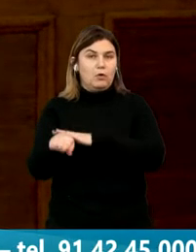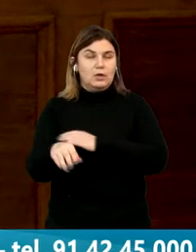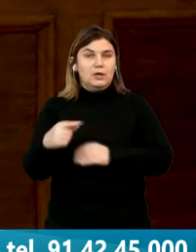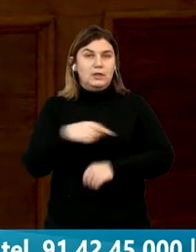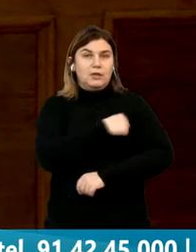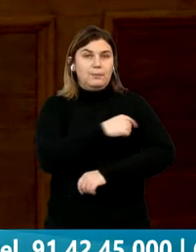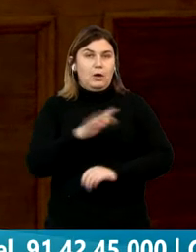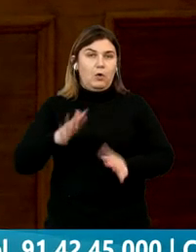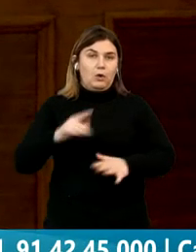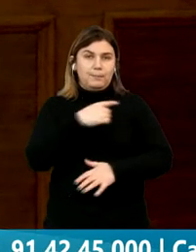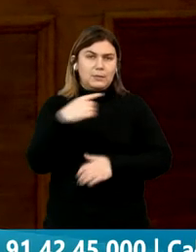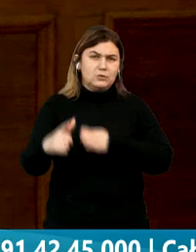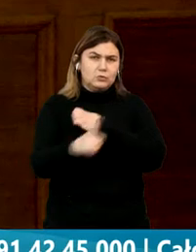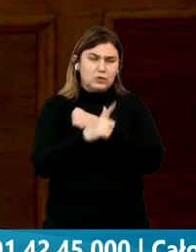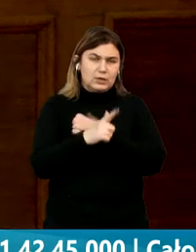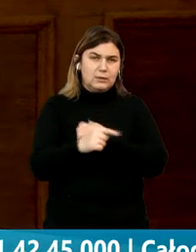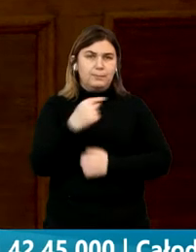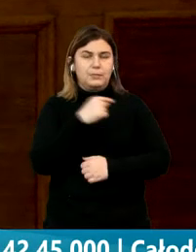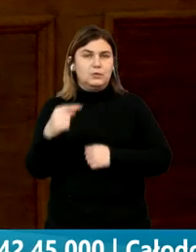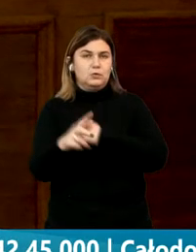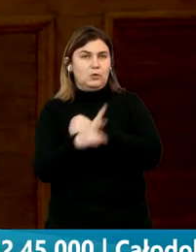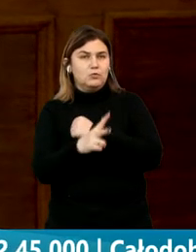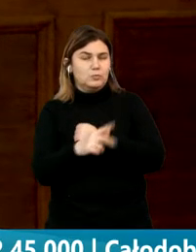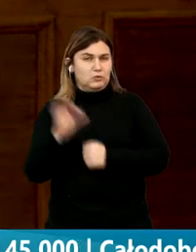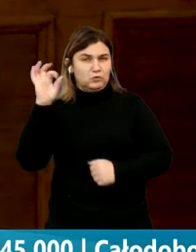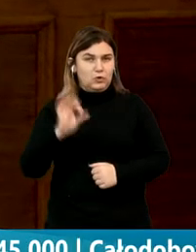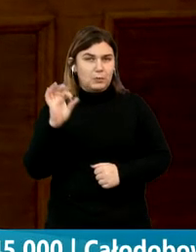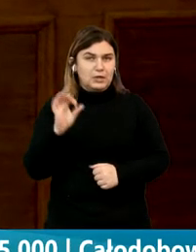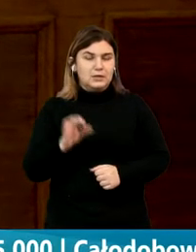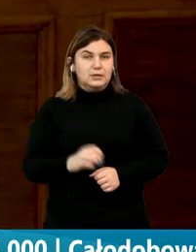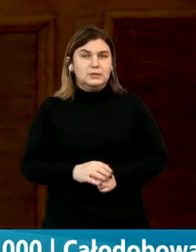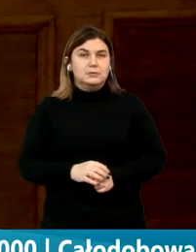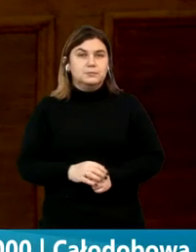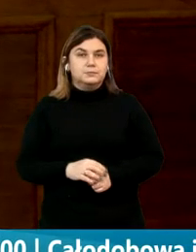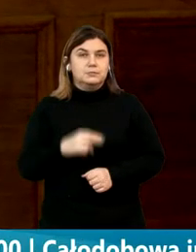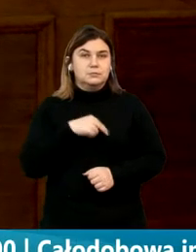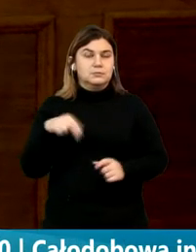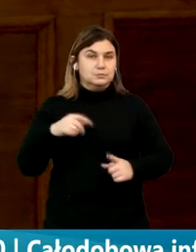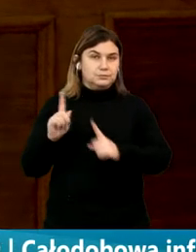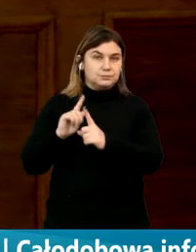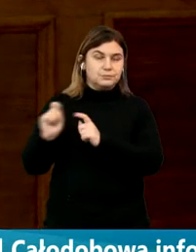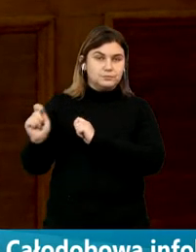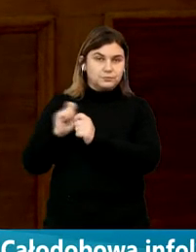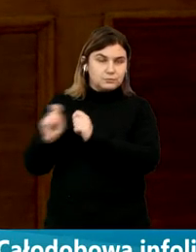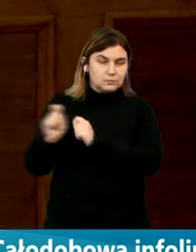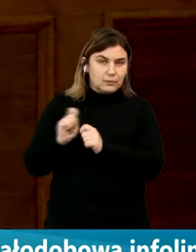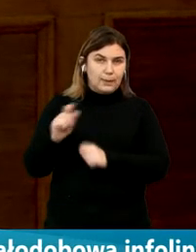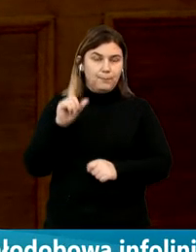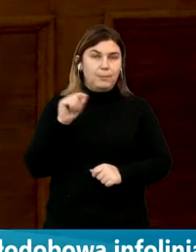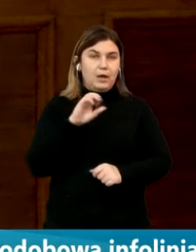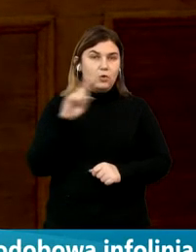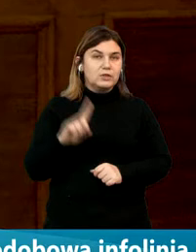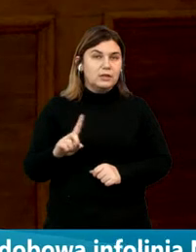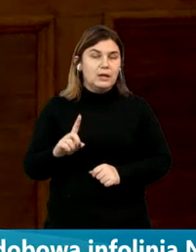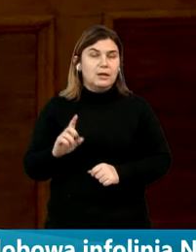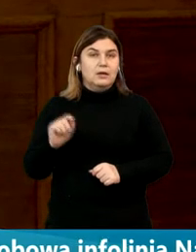około minus 70, minus 80 stopni, więc jak wiemy, nasze przychodnie, POZ-y choćby,